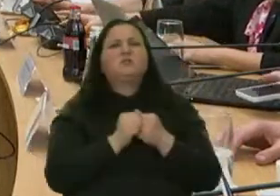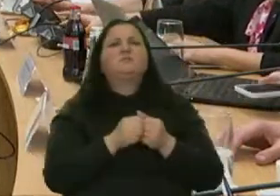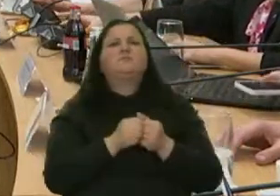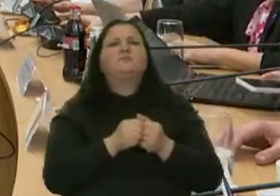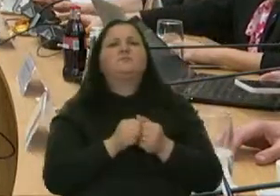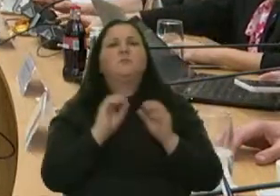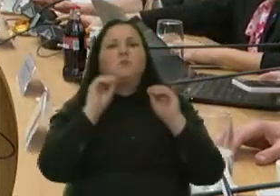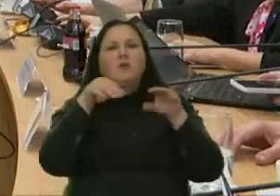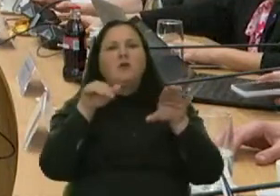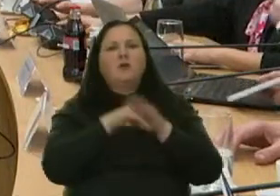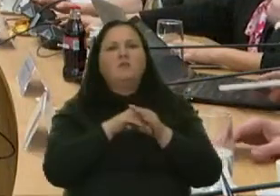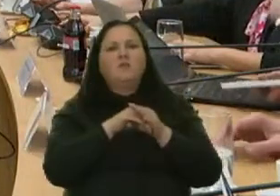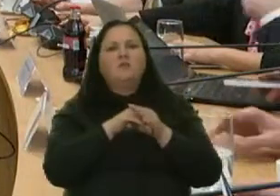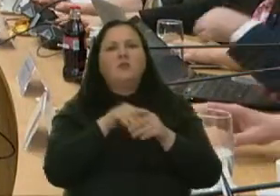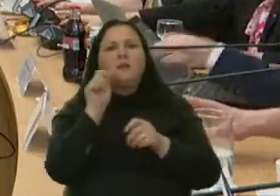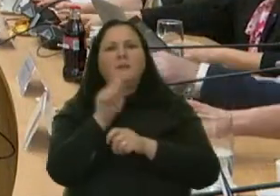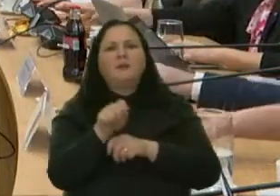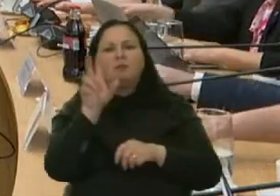amendamentul